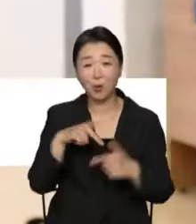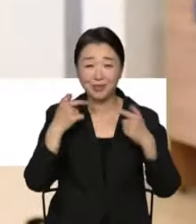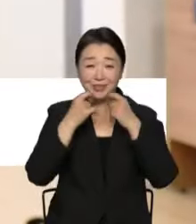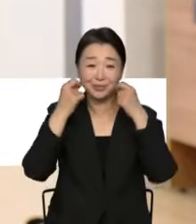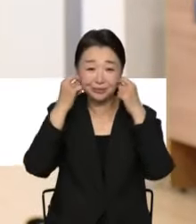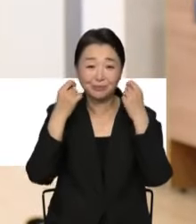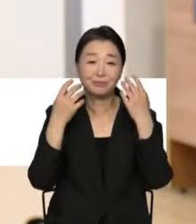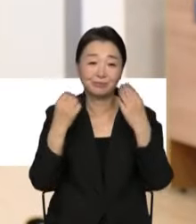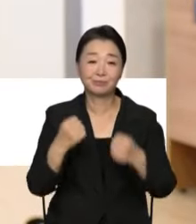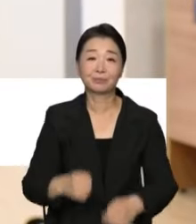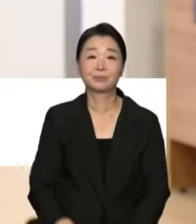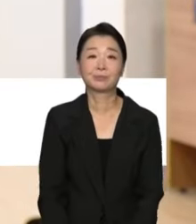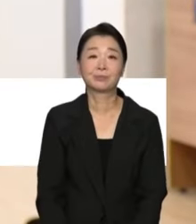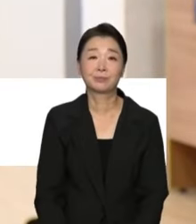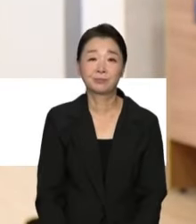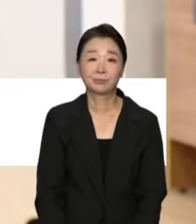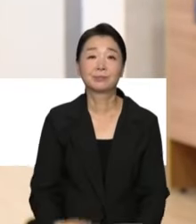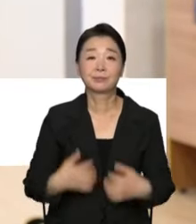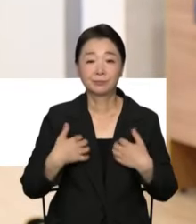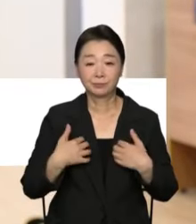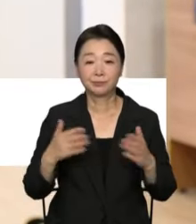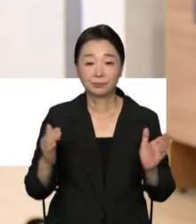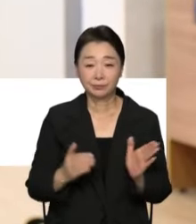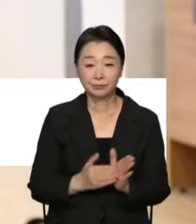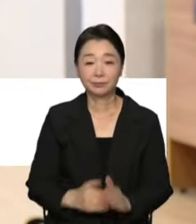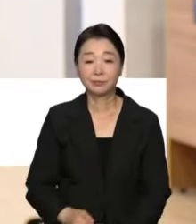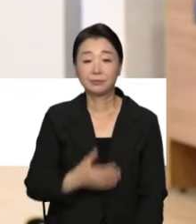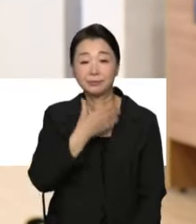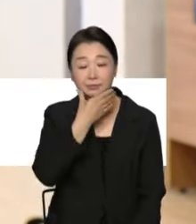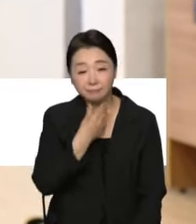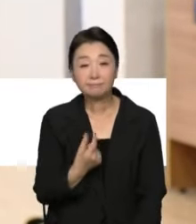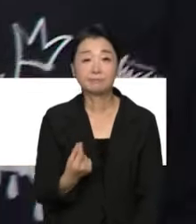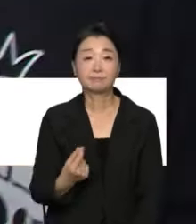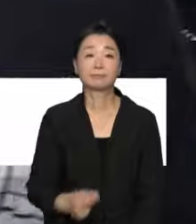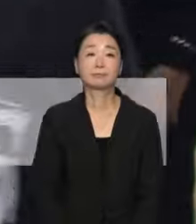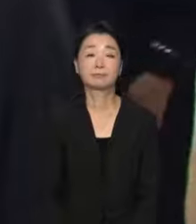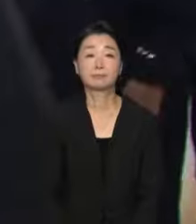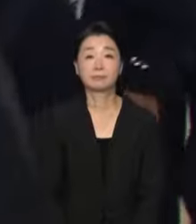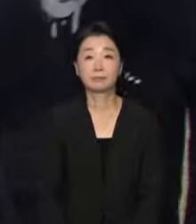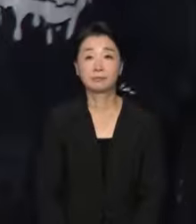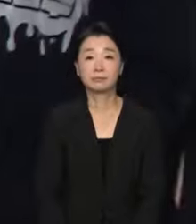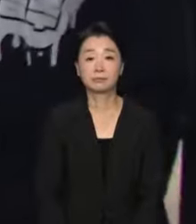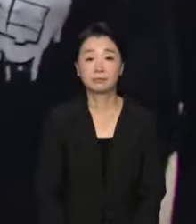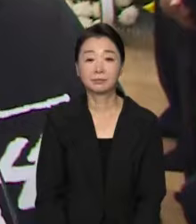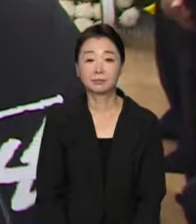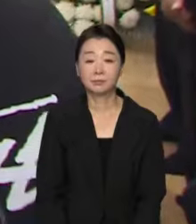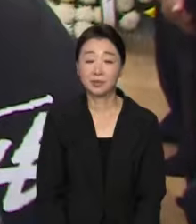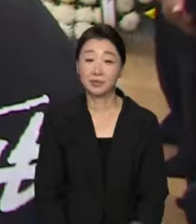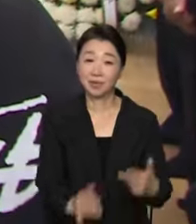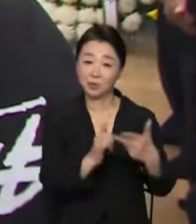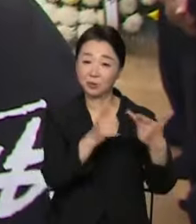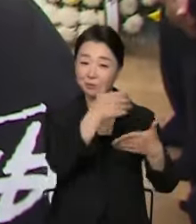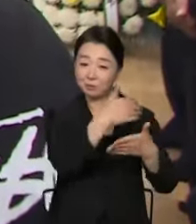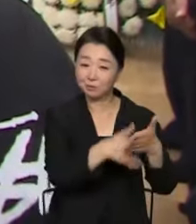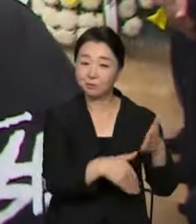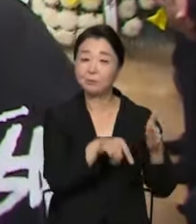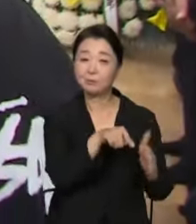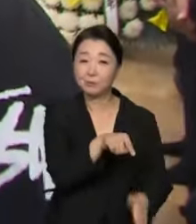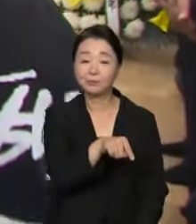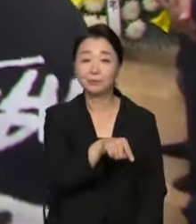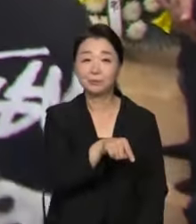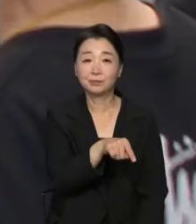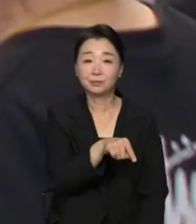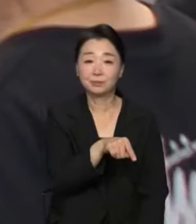않았어요. 너무너무 즐거워하셨어요. 너무 행복해하셨어요. 이제 남은 멤버는 7명입니다.